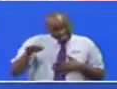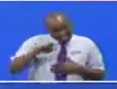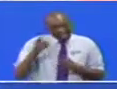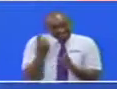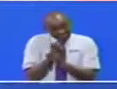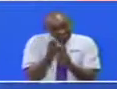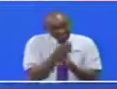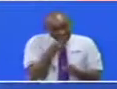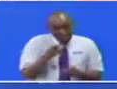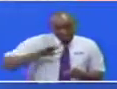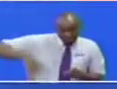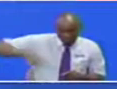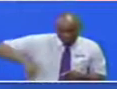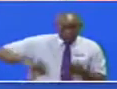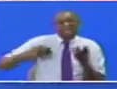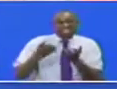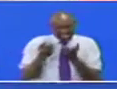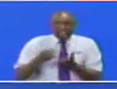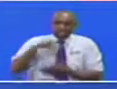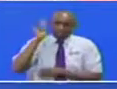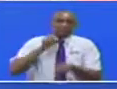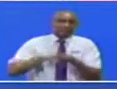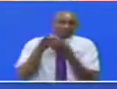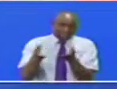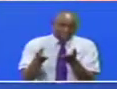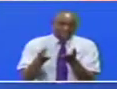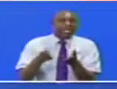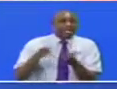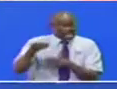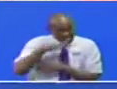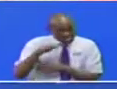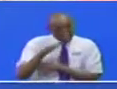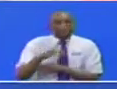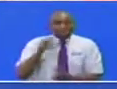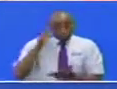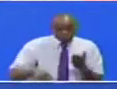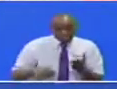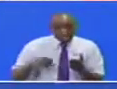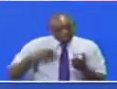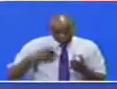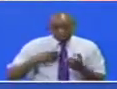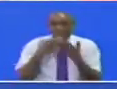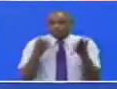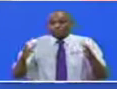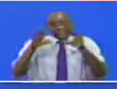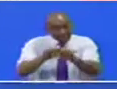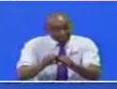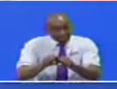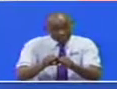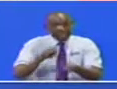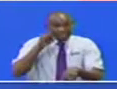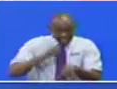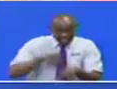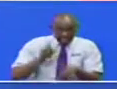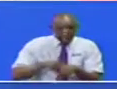ingine bado inahitaji kuangalia sana. Sana sana upande wa urithi na kumiliki. Hiyo upande